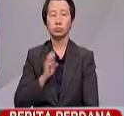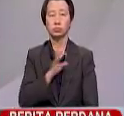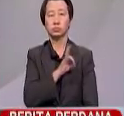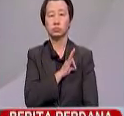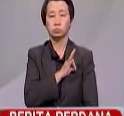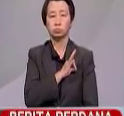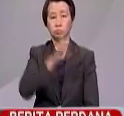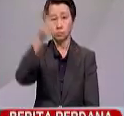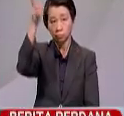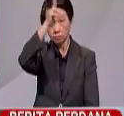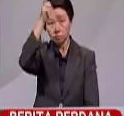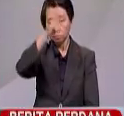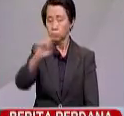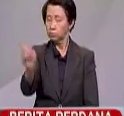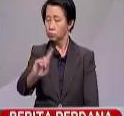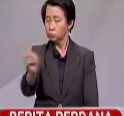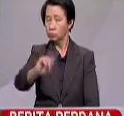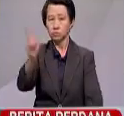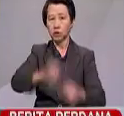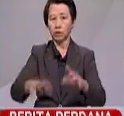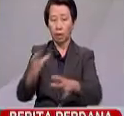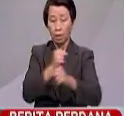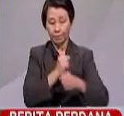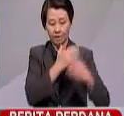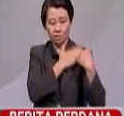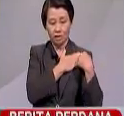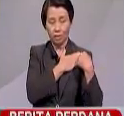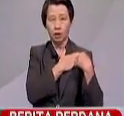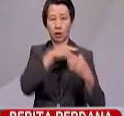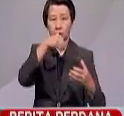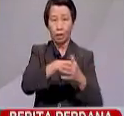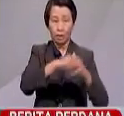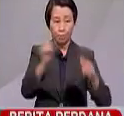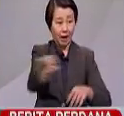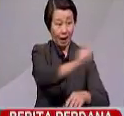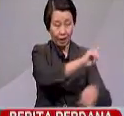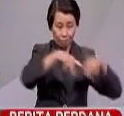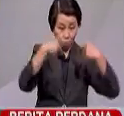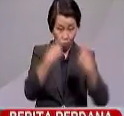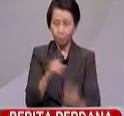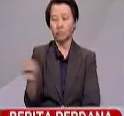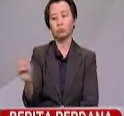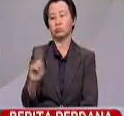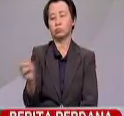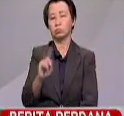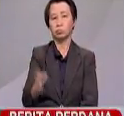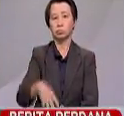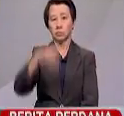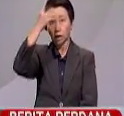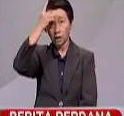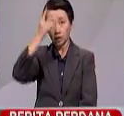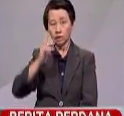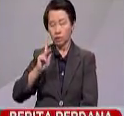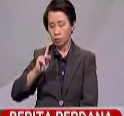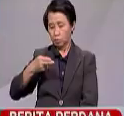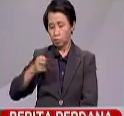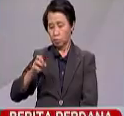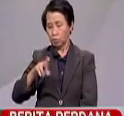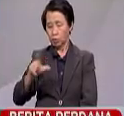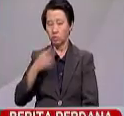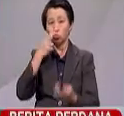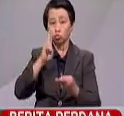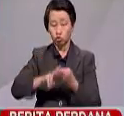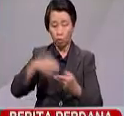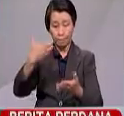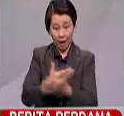Sementara itu, penjawat awam tidak dibenar memegang sebarang jawatan dalam mana-mana parti politik. Menurut Datuk Muhammad Khairul Adib, pekeliling